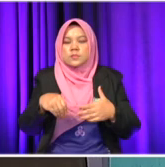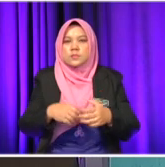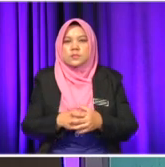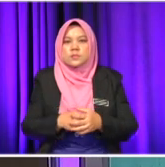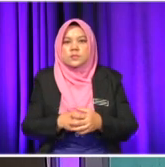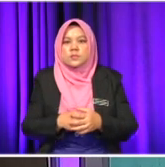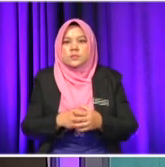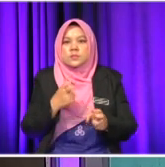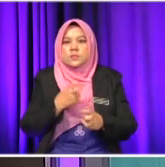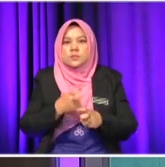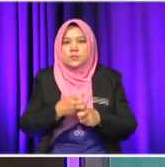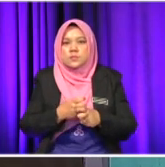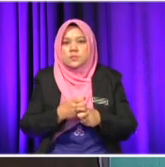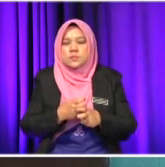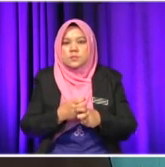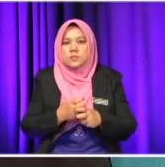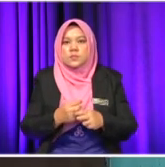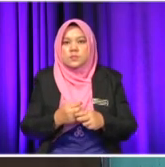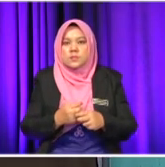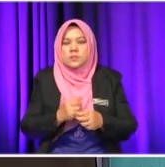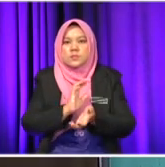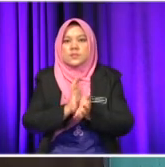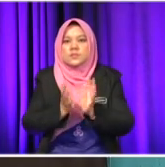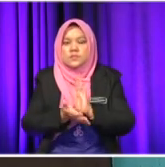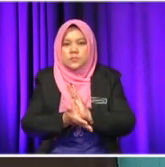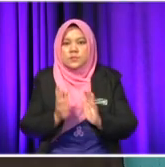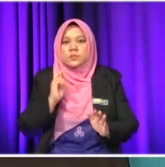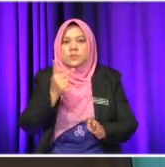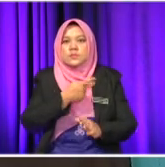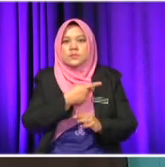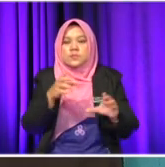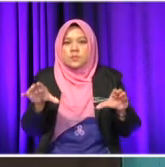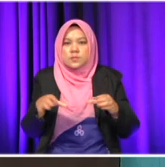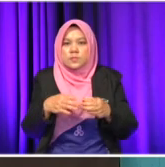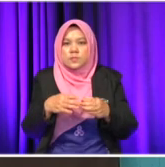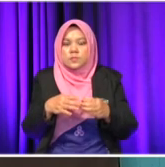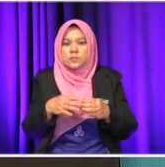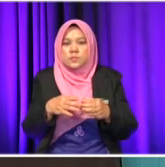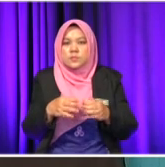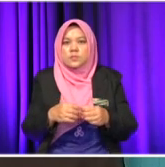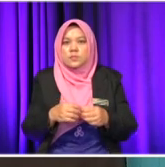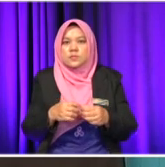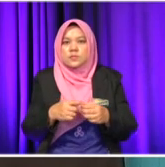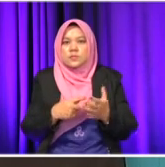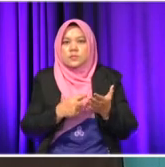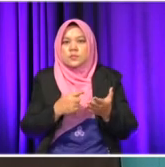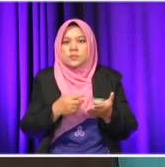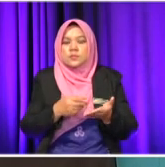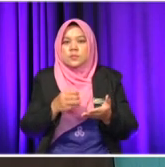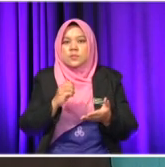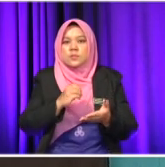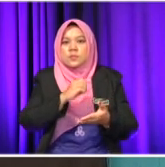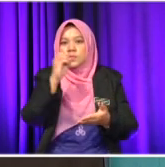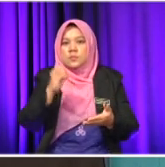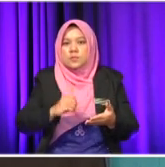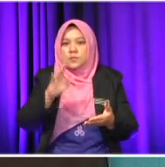susah itu namanya tak masuk akal jadi kita buat tawaran seperti beli